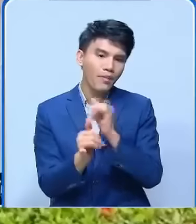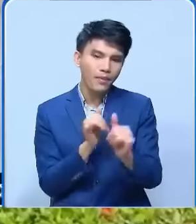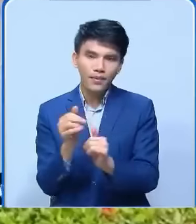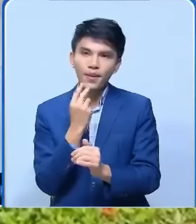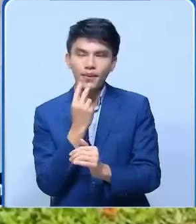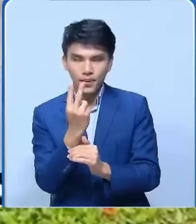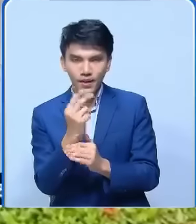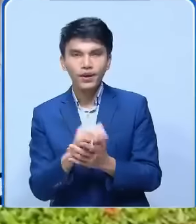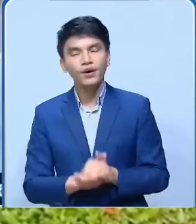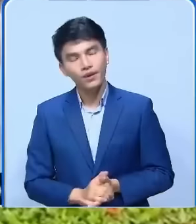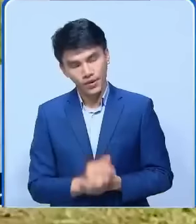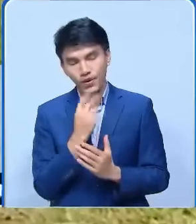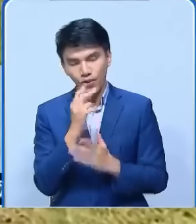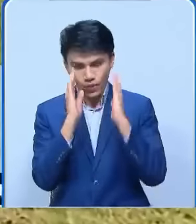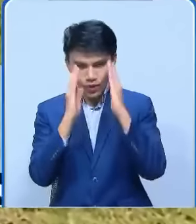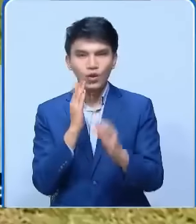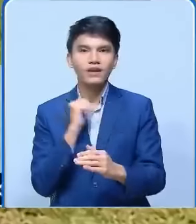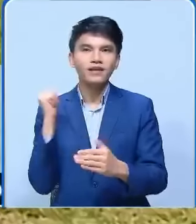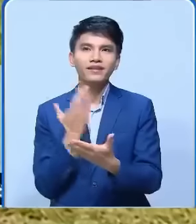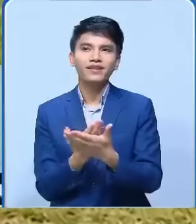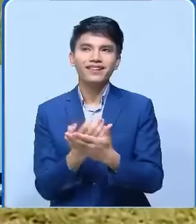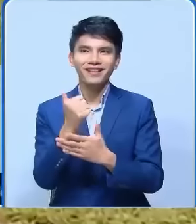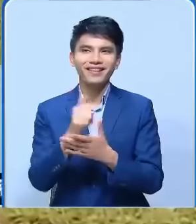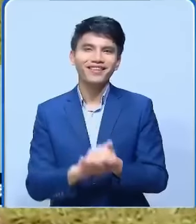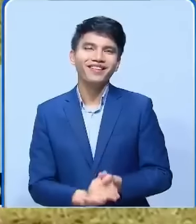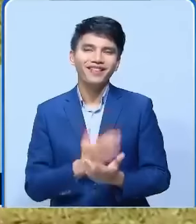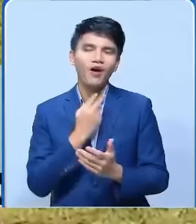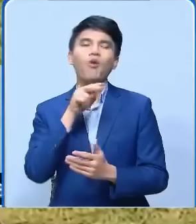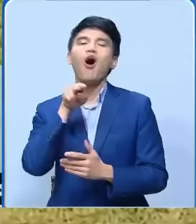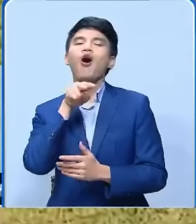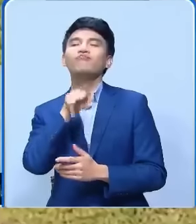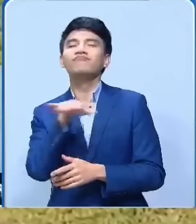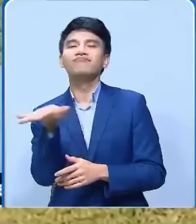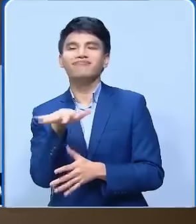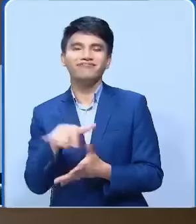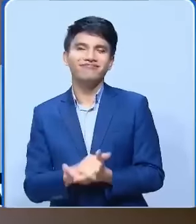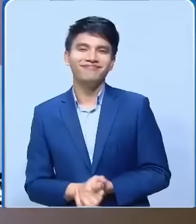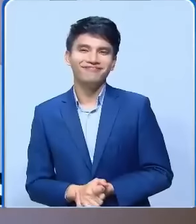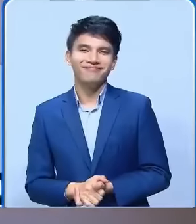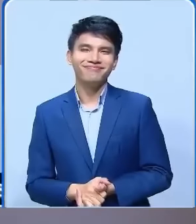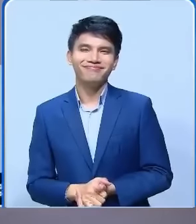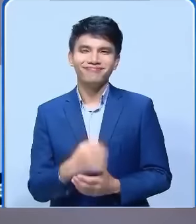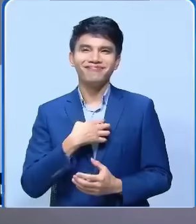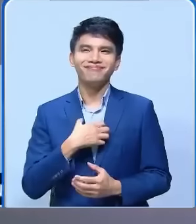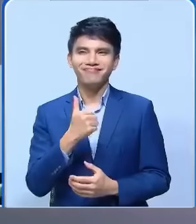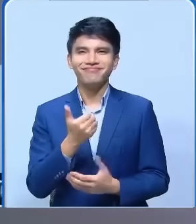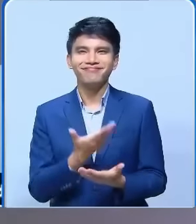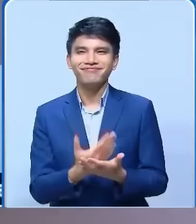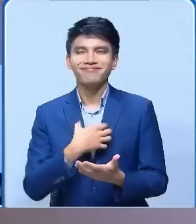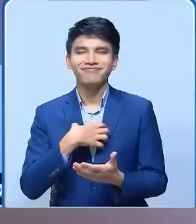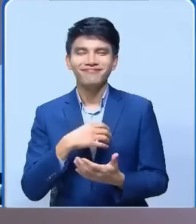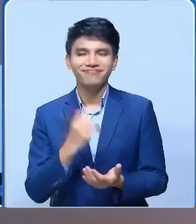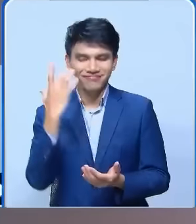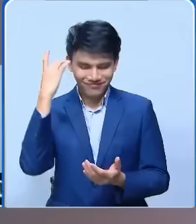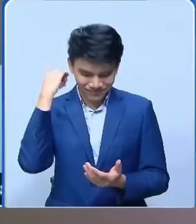รอว่าจะได้เงินหรือเปล่านะไปดูคนอื่นเขาได้เงินกันเขาเฮเฮเฮกันเราก็ได้แต่มองตาละห้อยเหมือนกันนะคุณสจี ยังไงดีแล้วอะเราก็อยากได ้เมื่อว